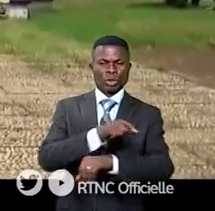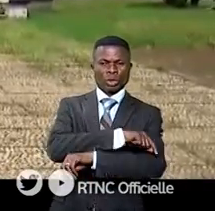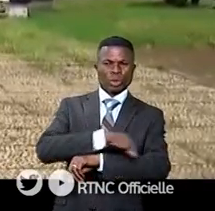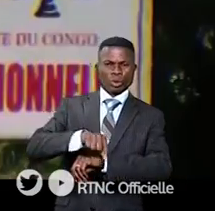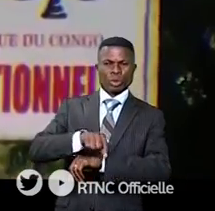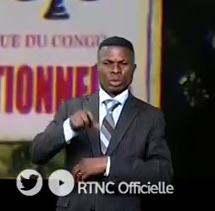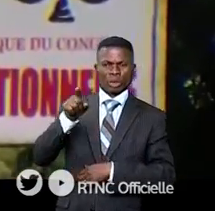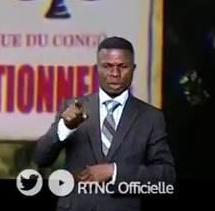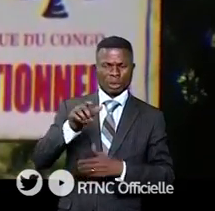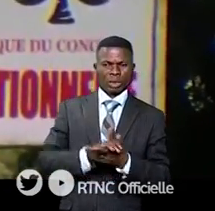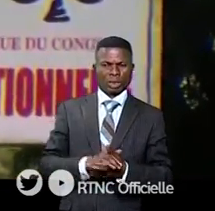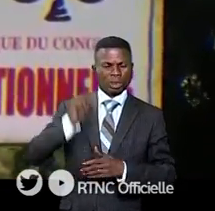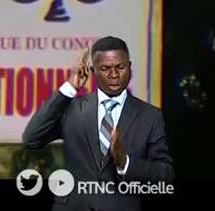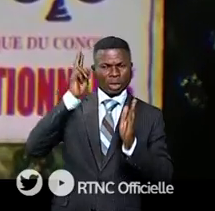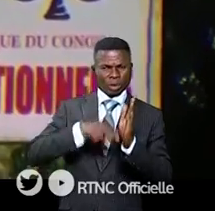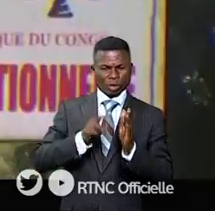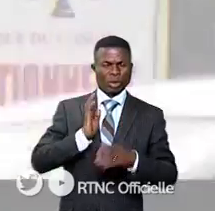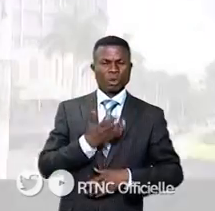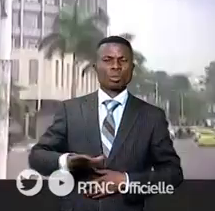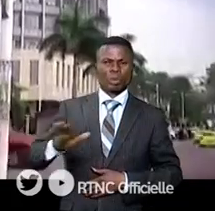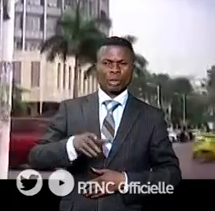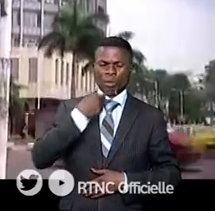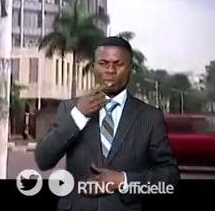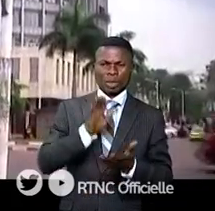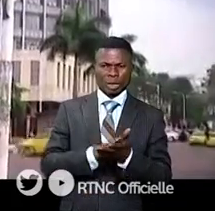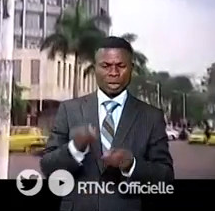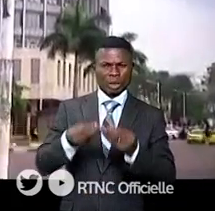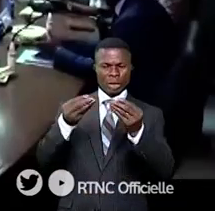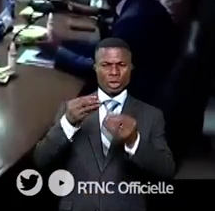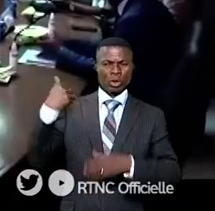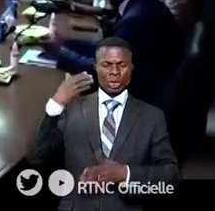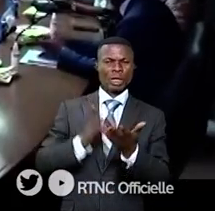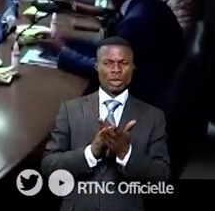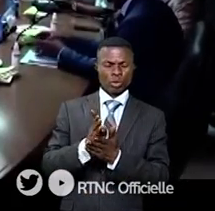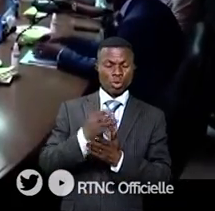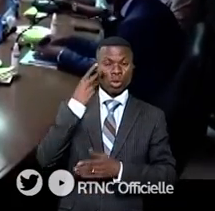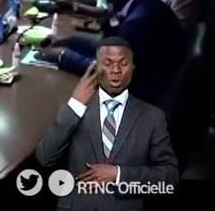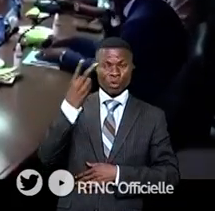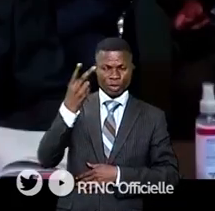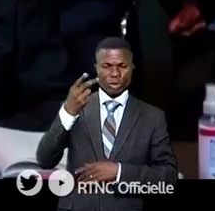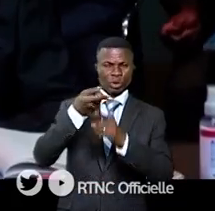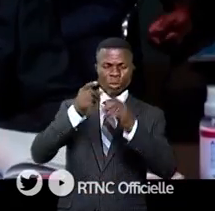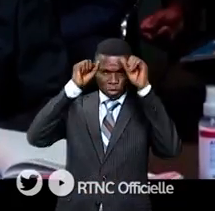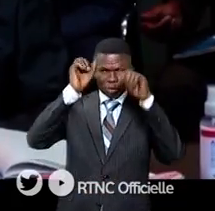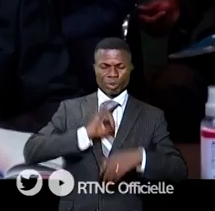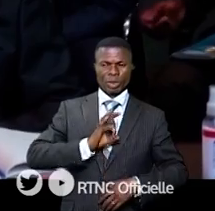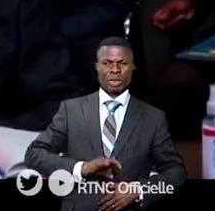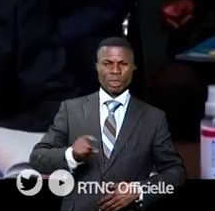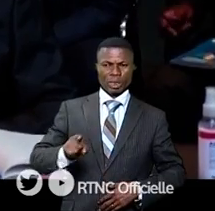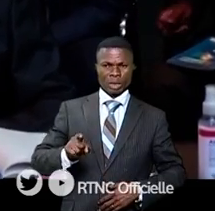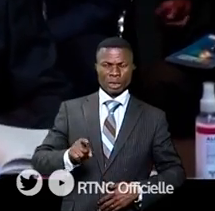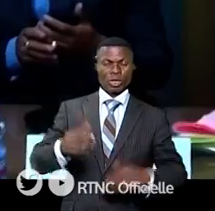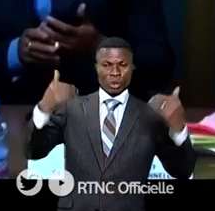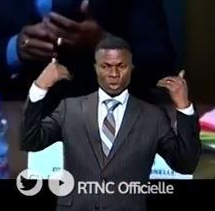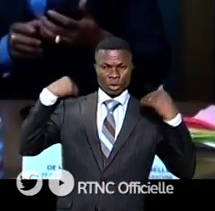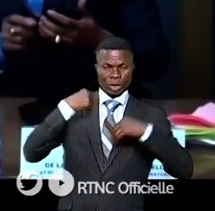judiciaire. Le gouvernement de la République s'y attelle pour garantir l'état des droits, vision du chef de l'État Félix-Antoine Tshisekedi. Ces hauts